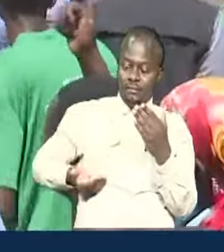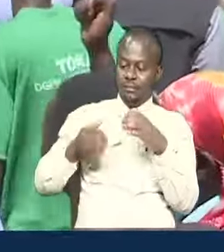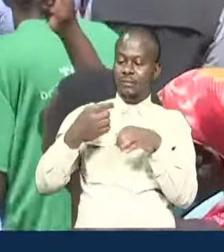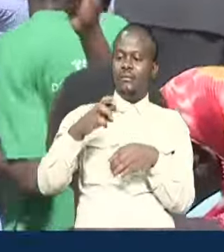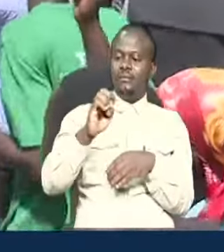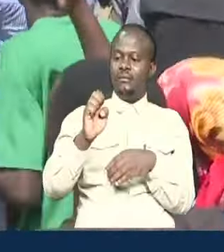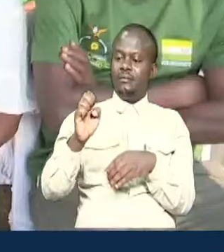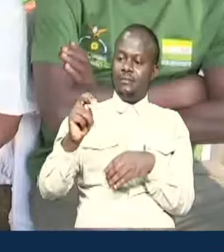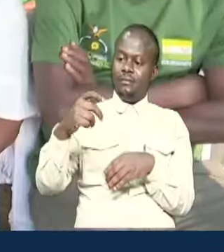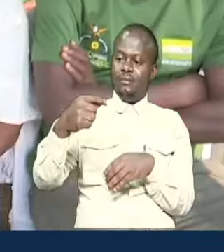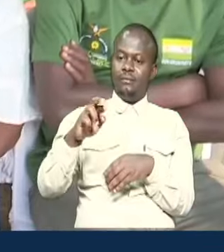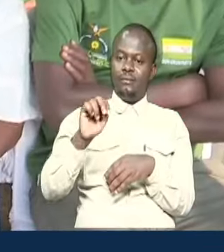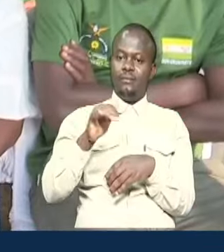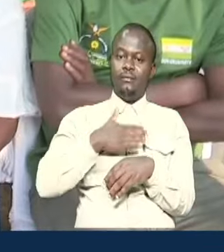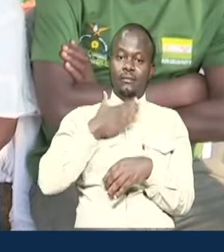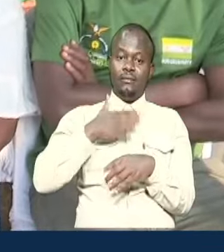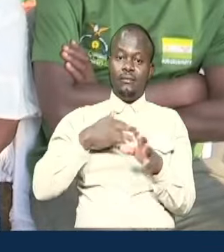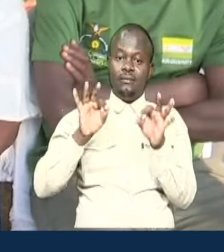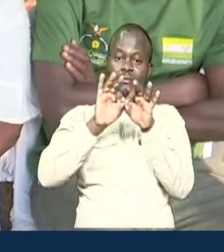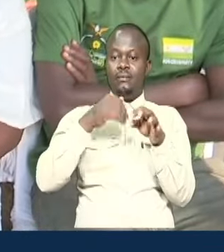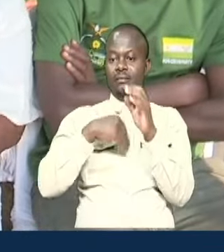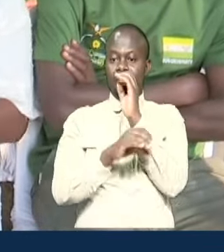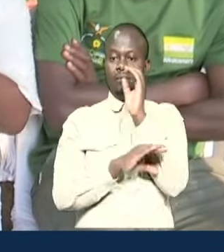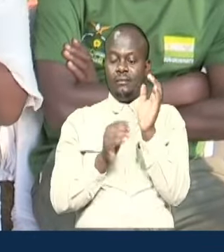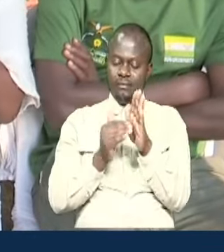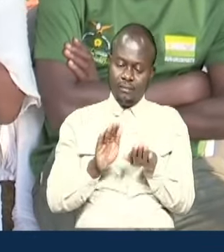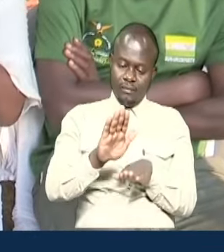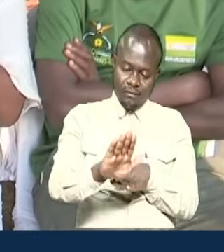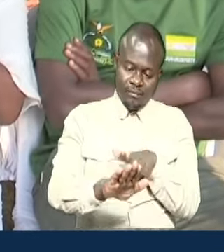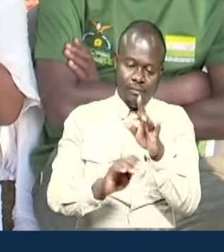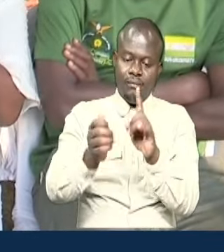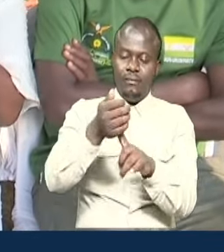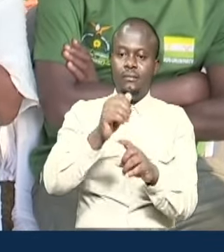Party bishimira agaciro bafite mu gihugu ndetse n'intambwe bagenda batera mu